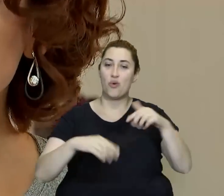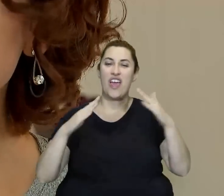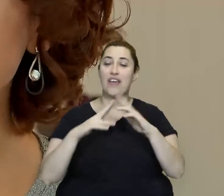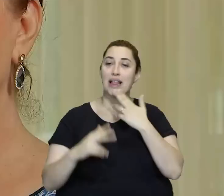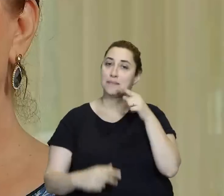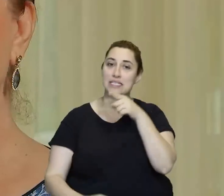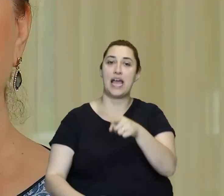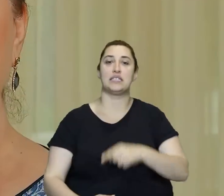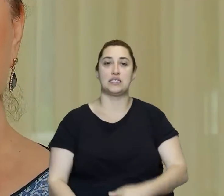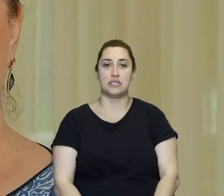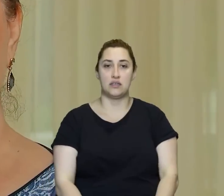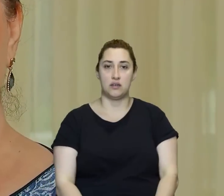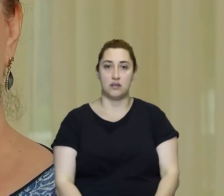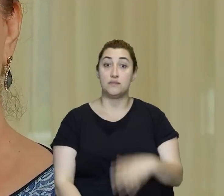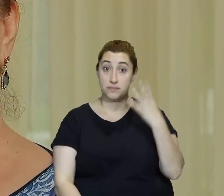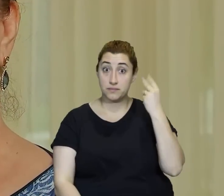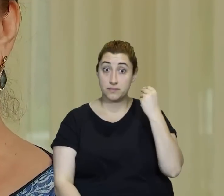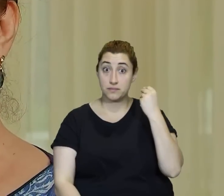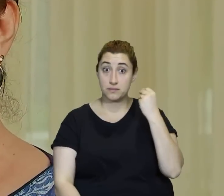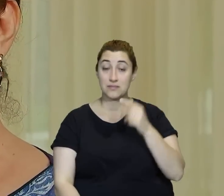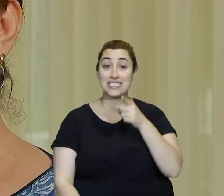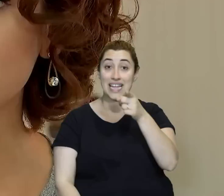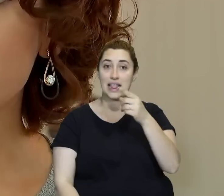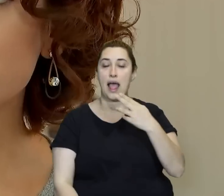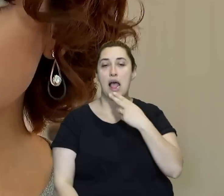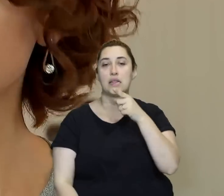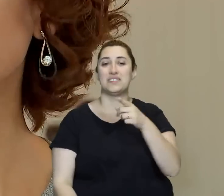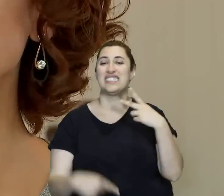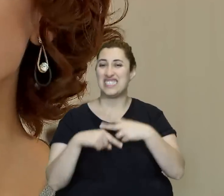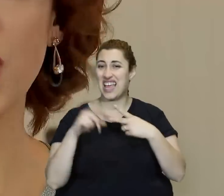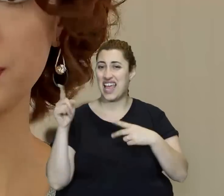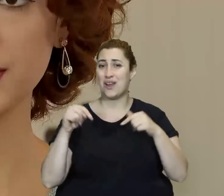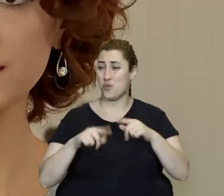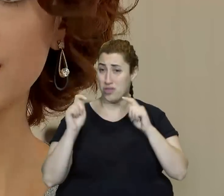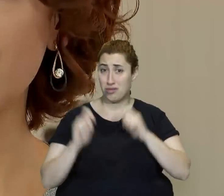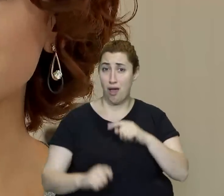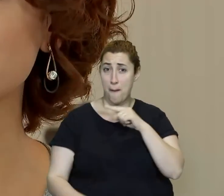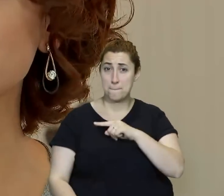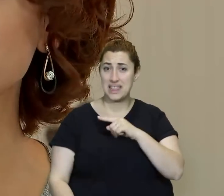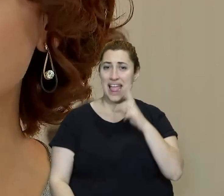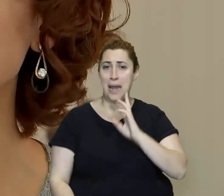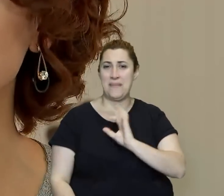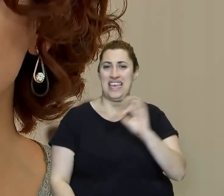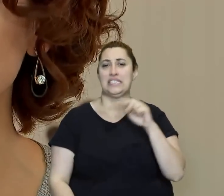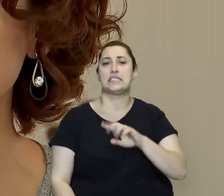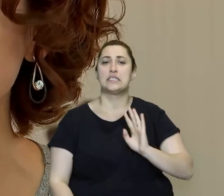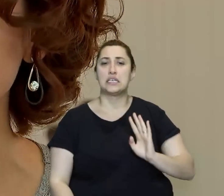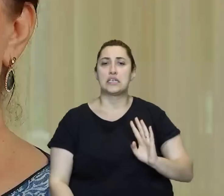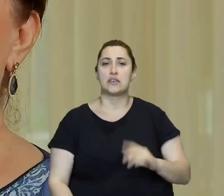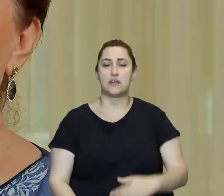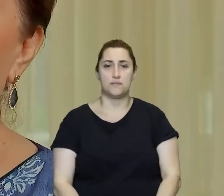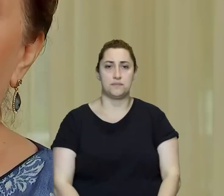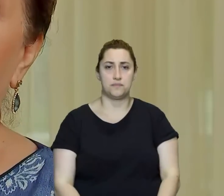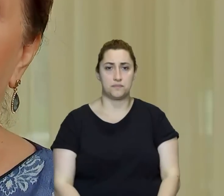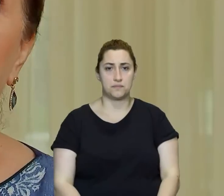evin hanımı sensin teyzeciğim. Anladın mı? Sensin. Zehra'nın bu yaptığı hadsizlikten başka bir şey değil.